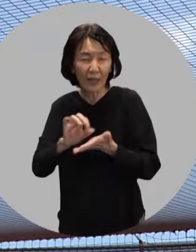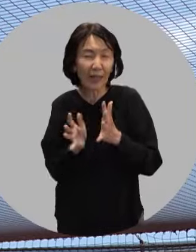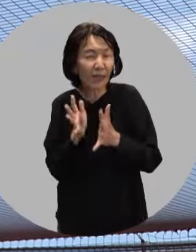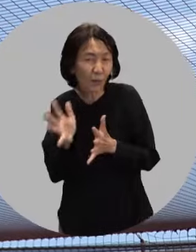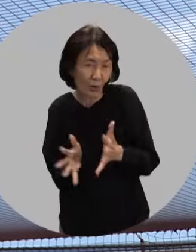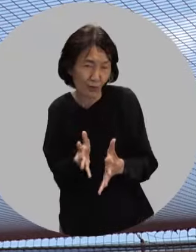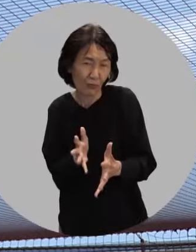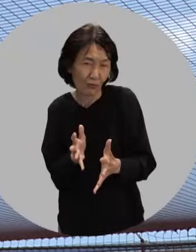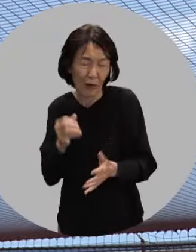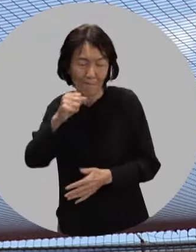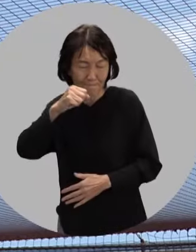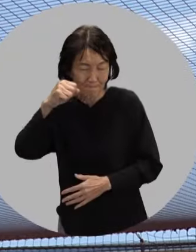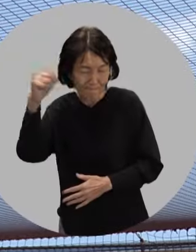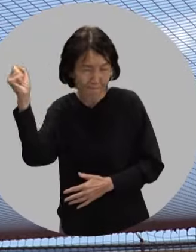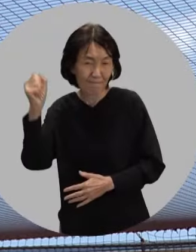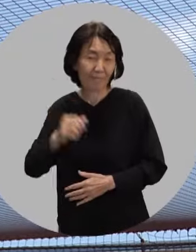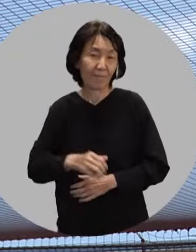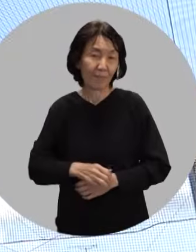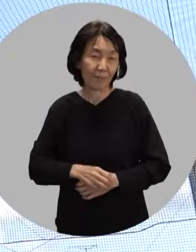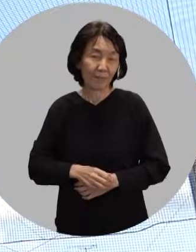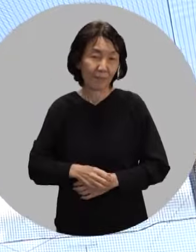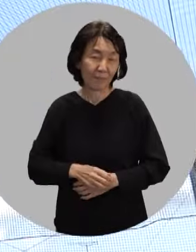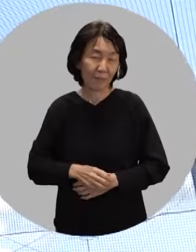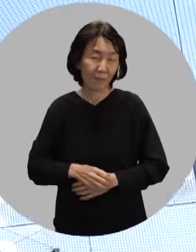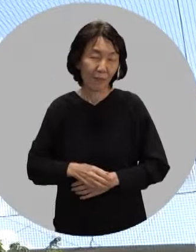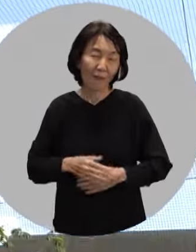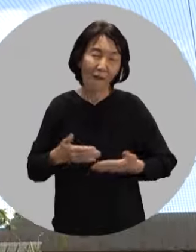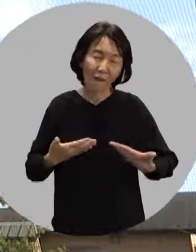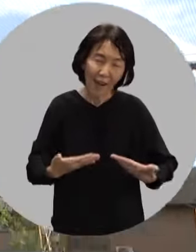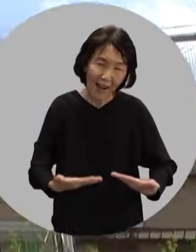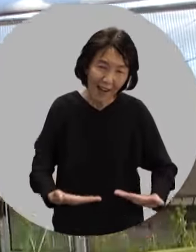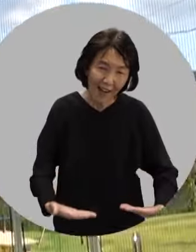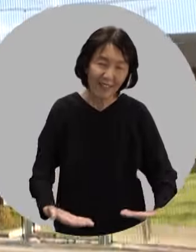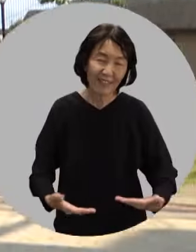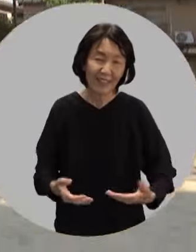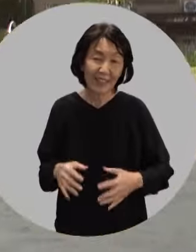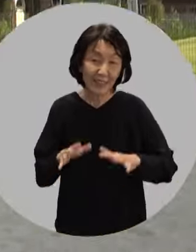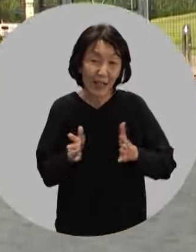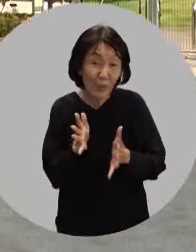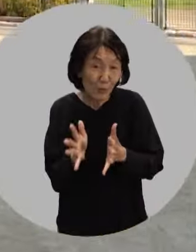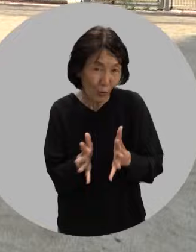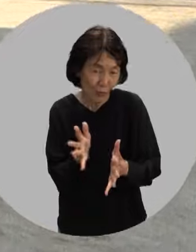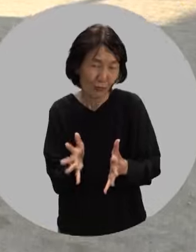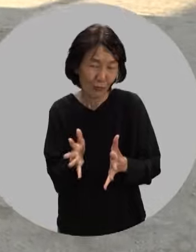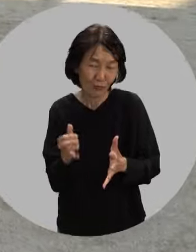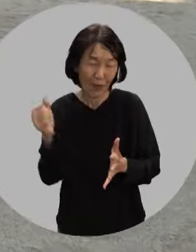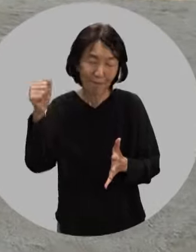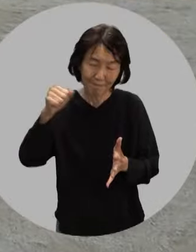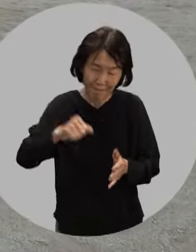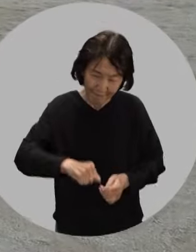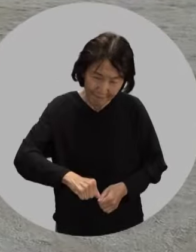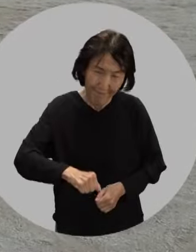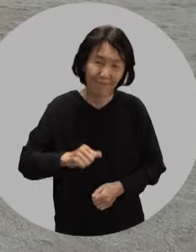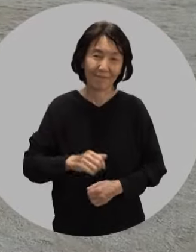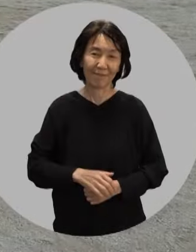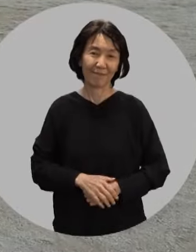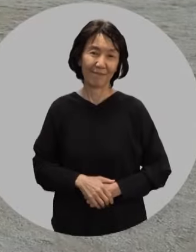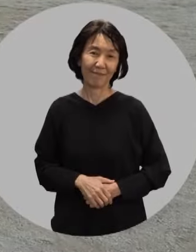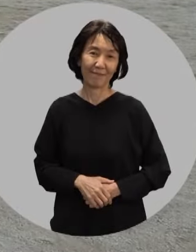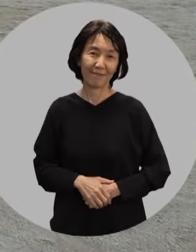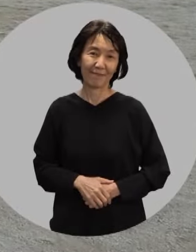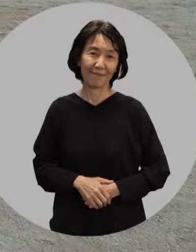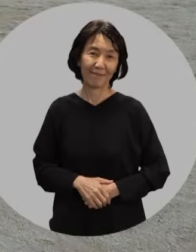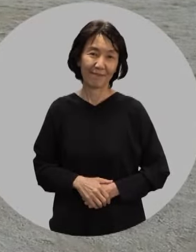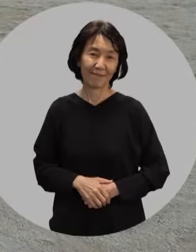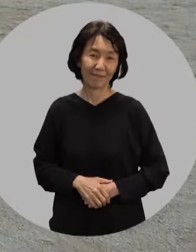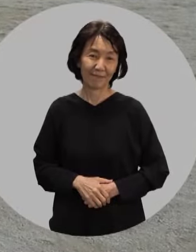ーツは、ご遠慮はいただいております。他のご利用者に怪我が及ばないようなスポーツであれば大丈